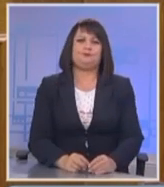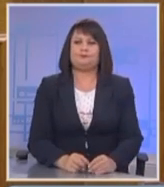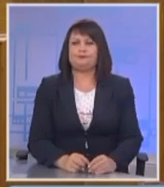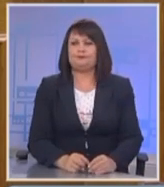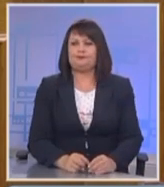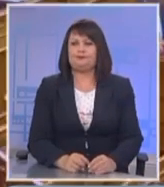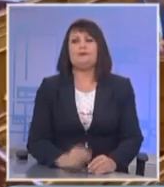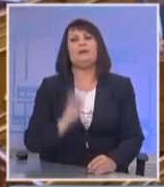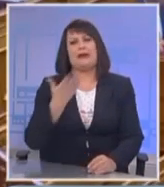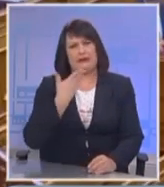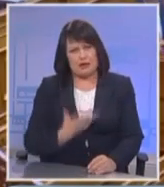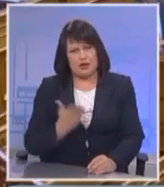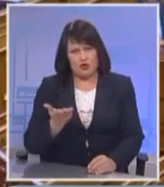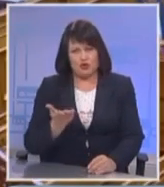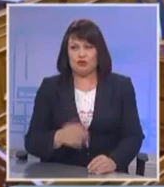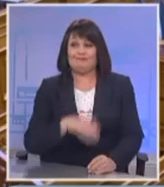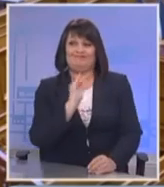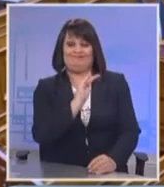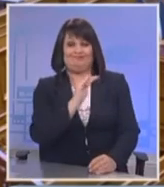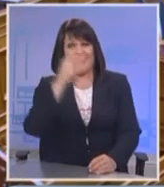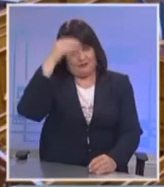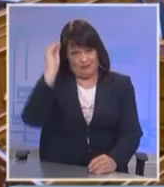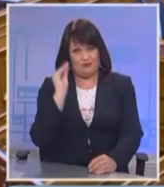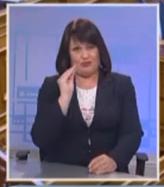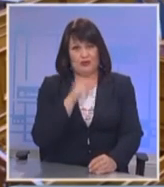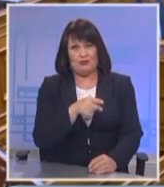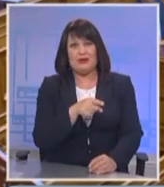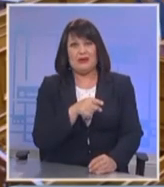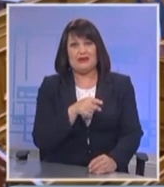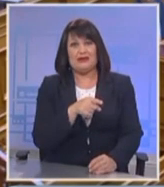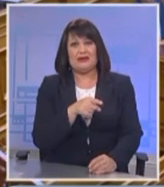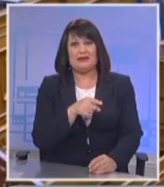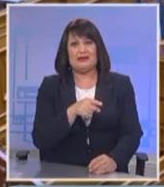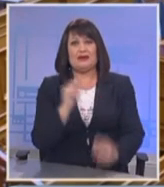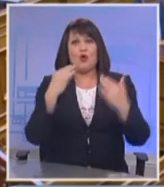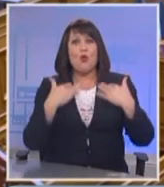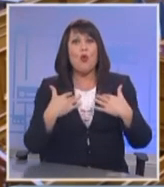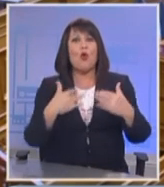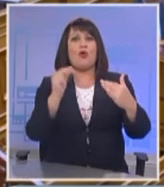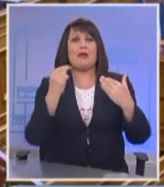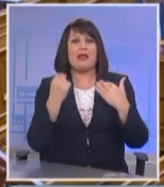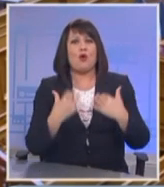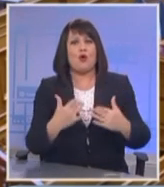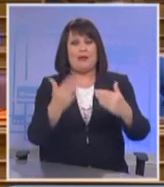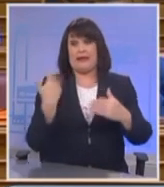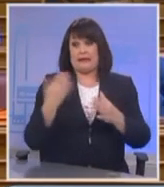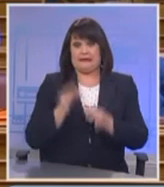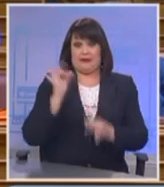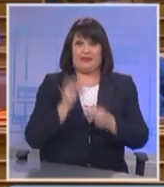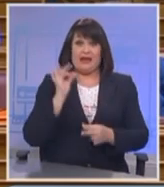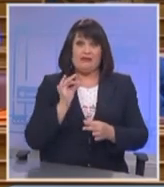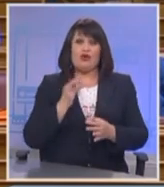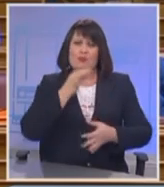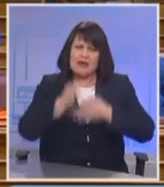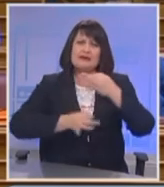τελειώνω, κύριε Τσίπρα, η Βουλή έκανε και άλλες ολομέλειες μέσα στο Σεπτέμβριο, όπου μίλησαν